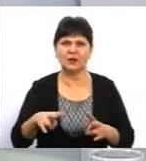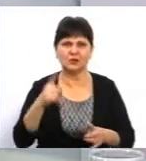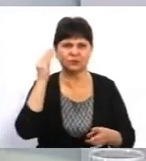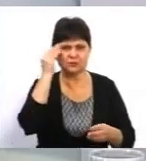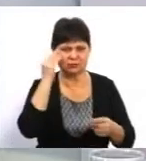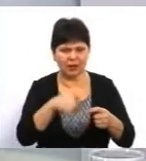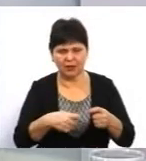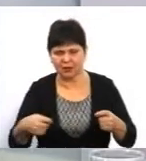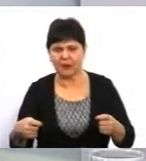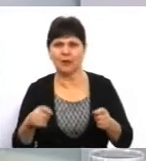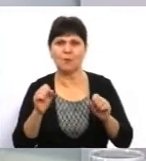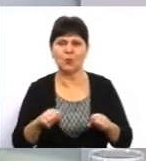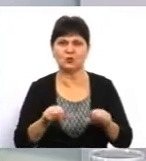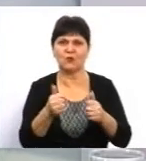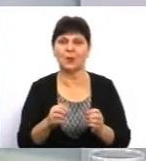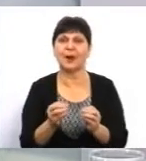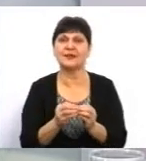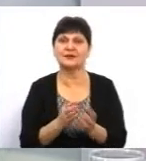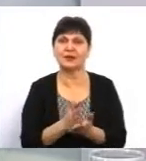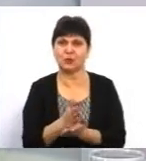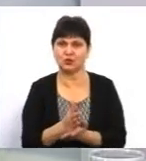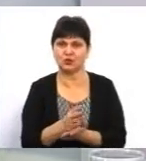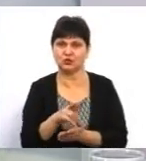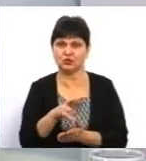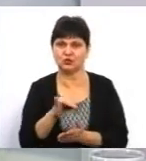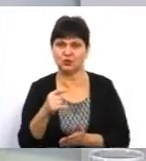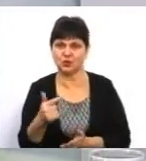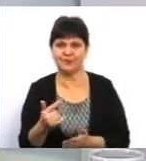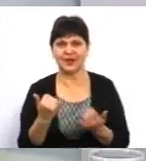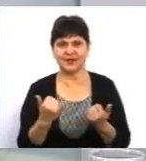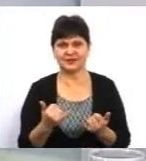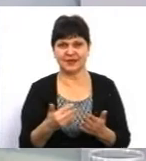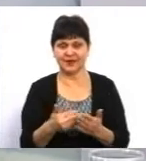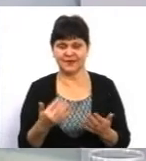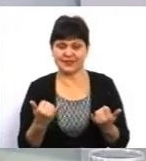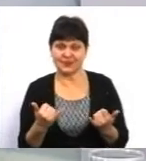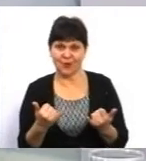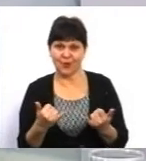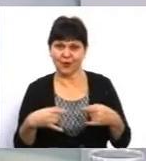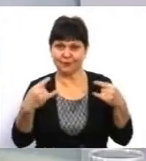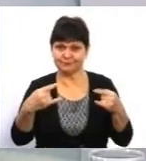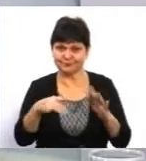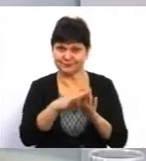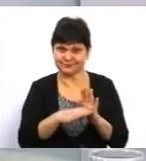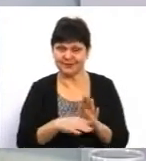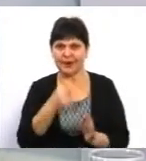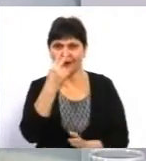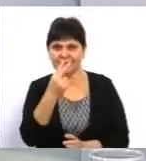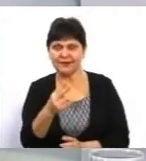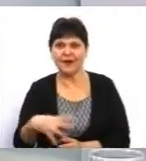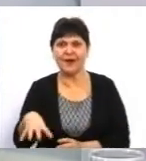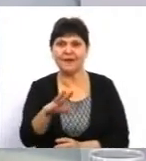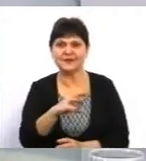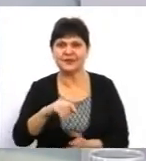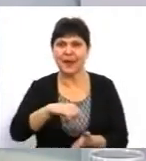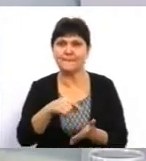буде оформити 10 послуг. А зараз, готуючись навіть сьогодні до етеру і дивлячись ось усі ці міста, які